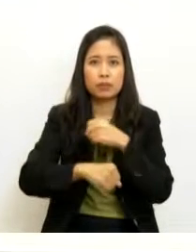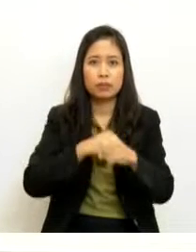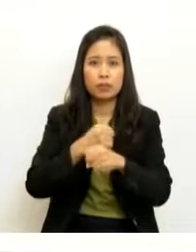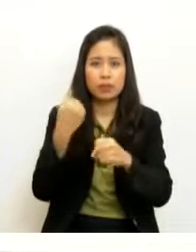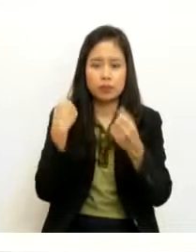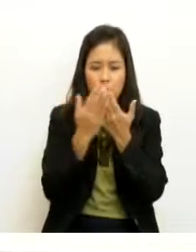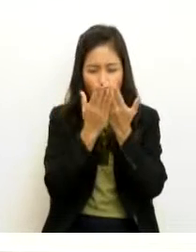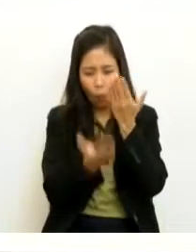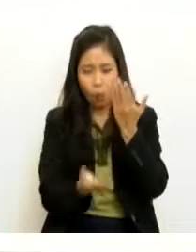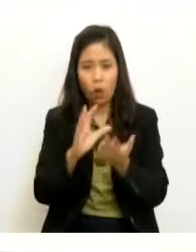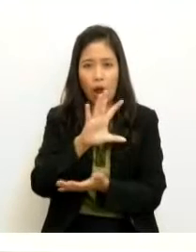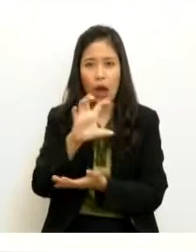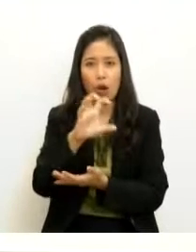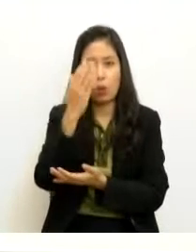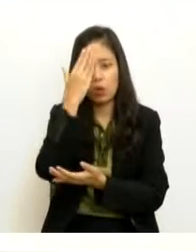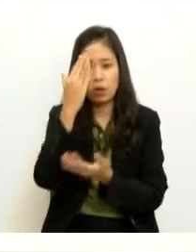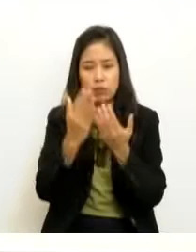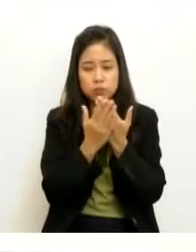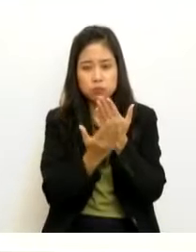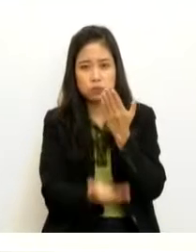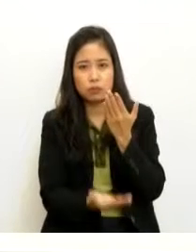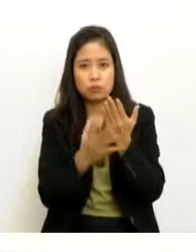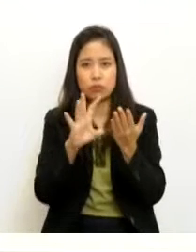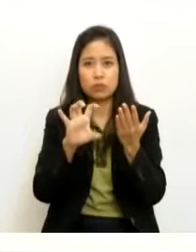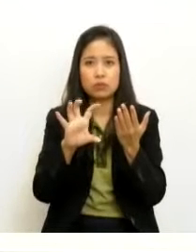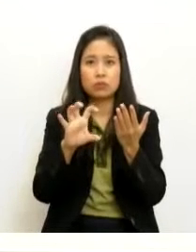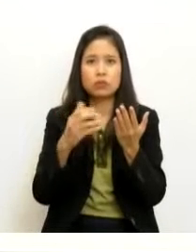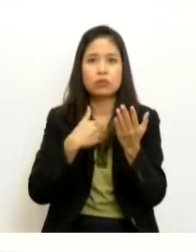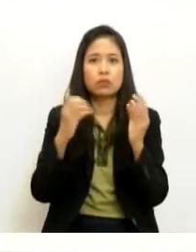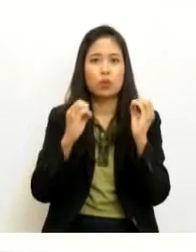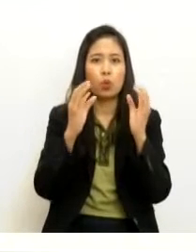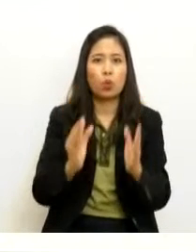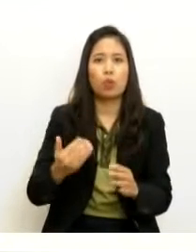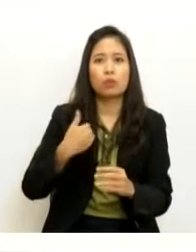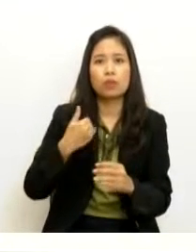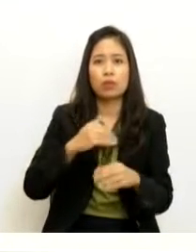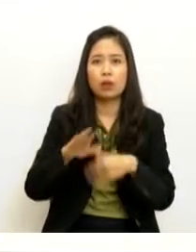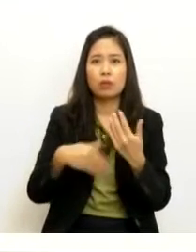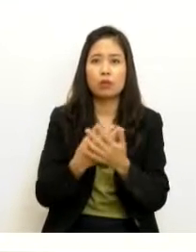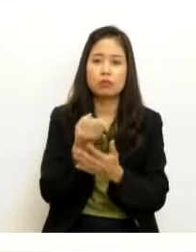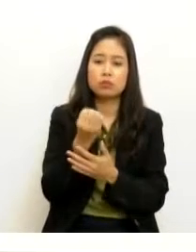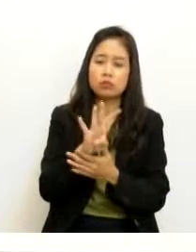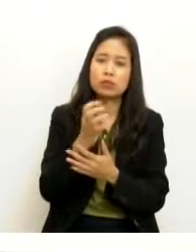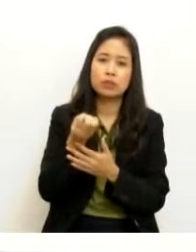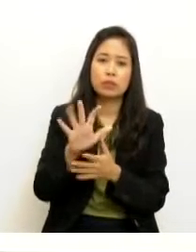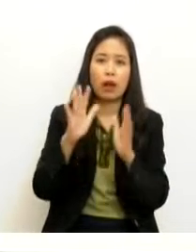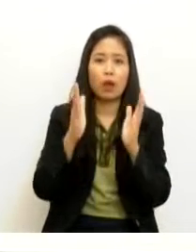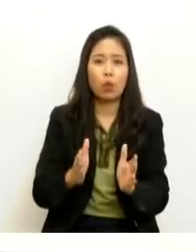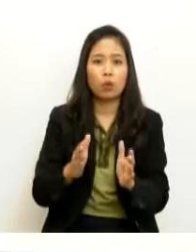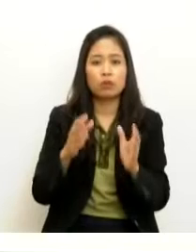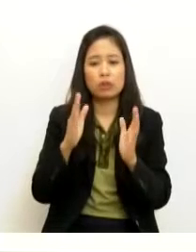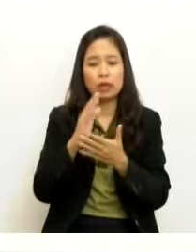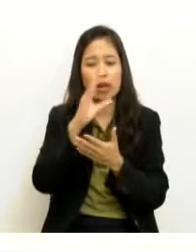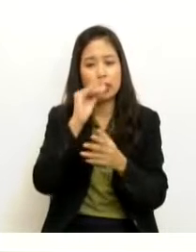หน้านะครับแต่เป็นโรงเรียนขนาดมีครูอยู่เพียง14-15คนมีนักเรียนอยู่100กว่าคน